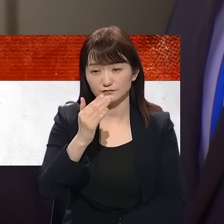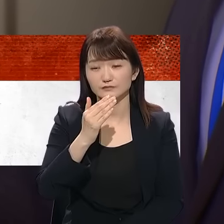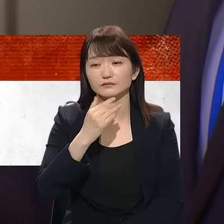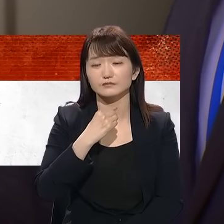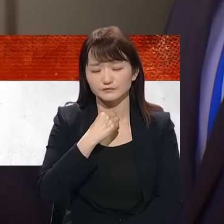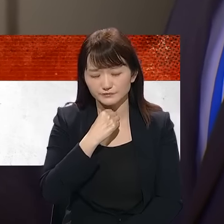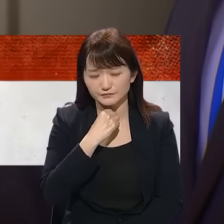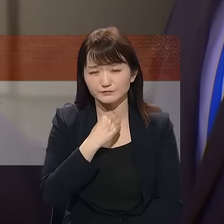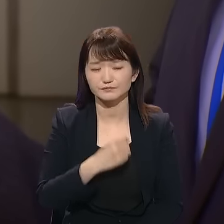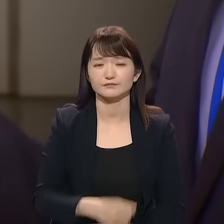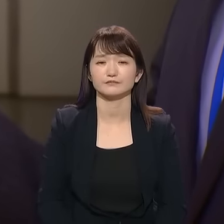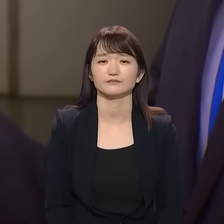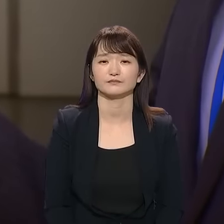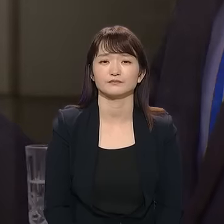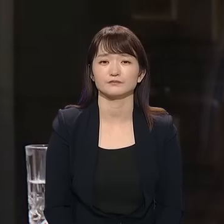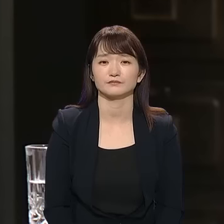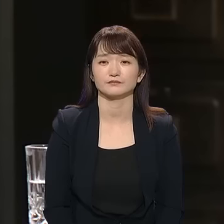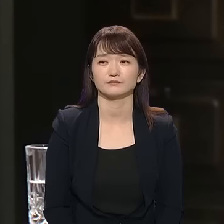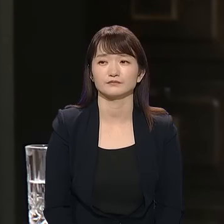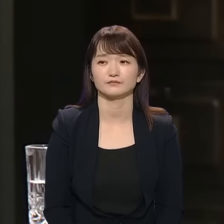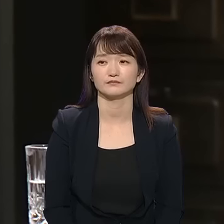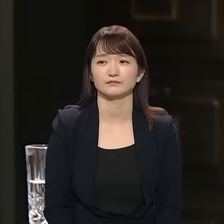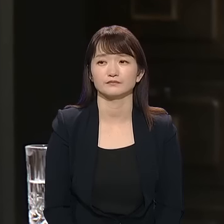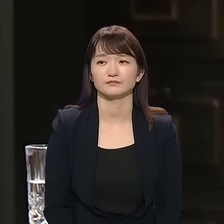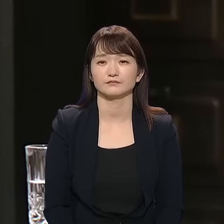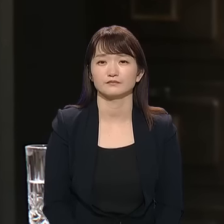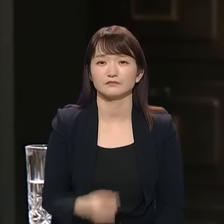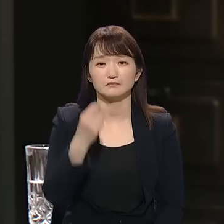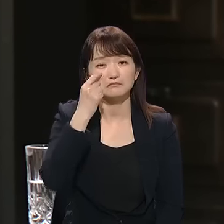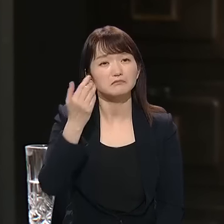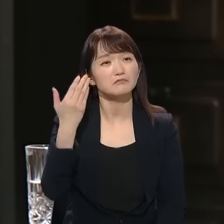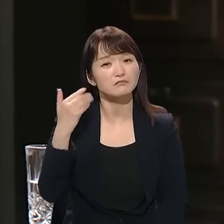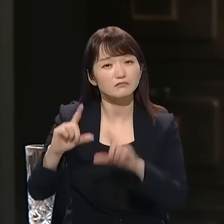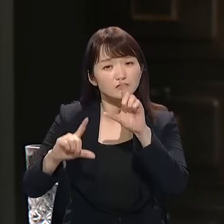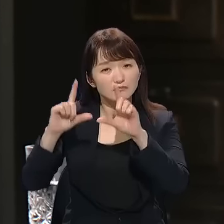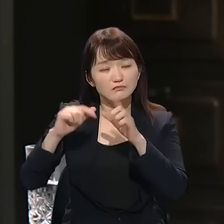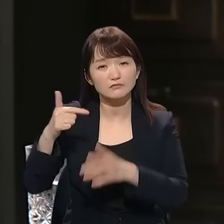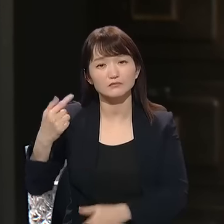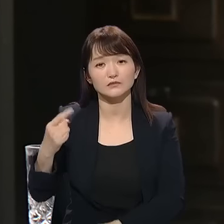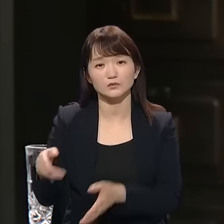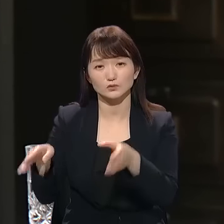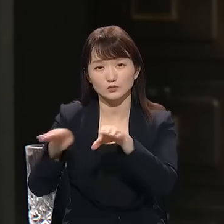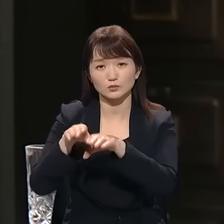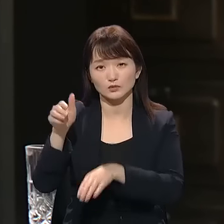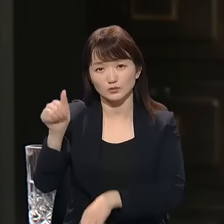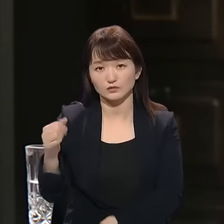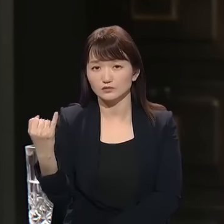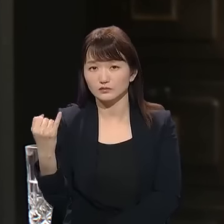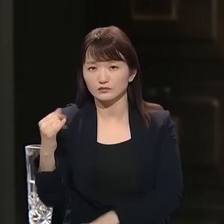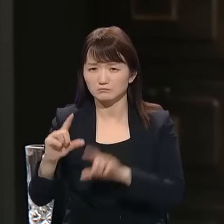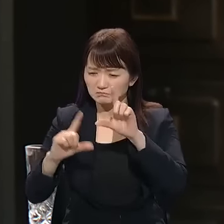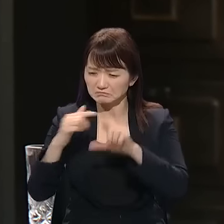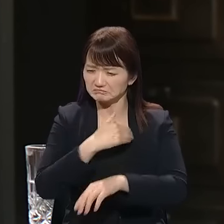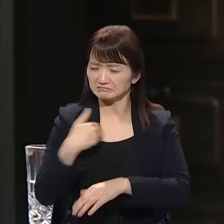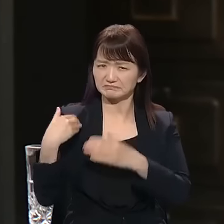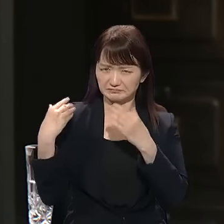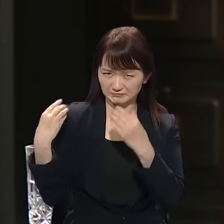하는 바람입니다 자 벌써 저게 한달 전 모습인데 노서영 관장은 이미 상당히 표정이